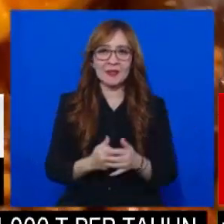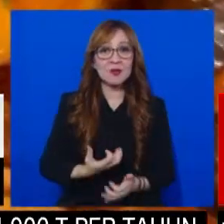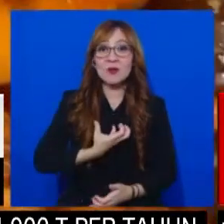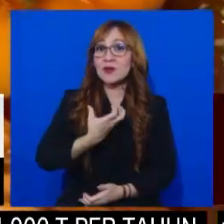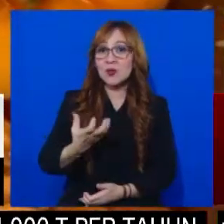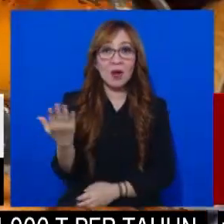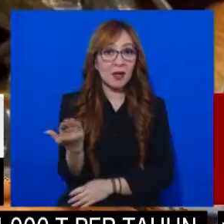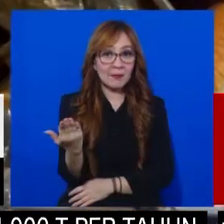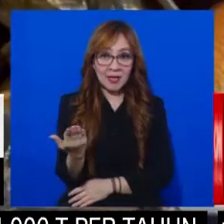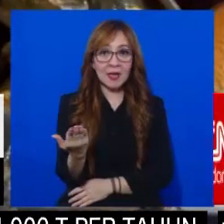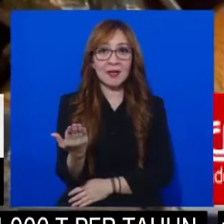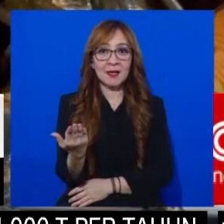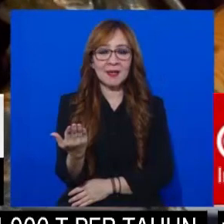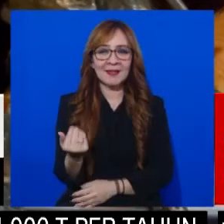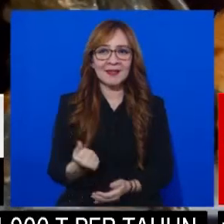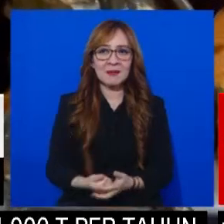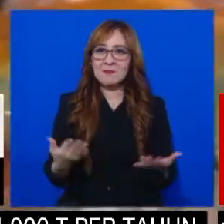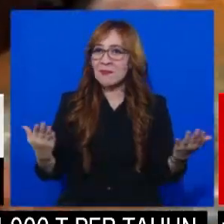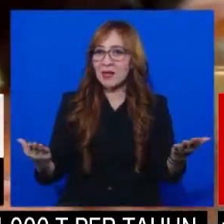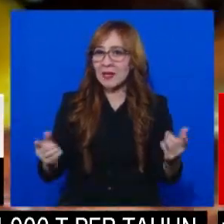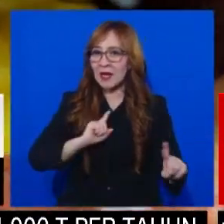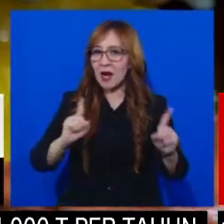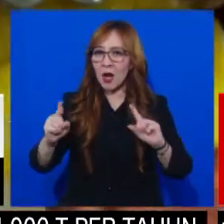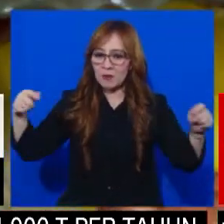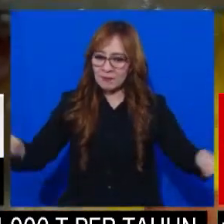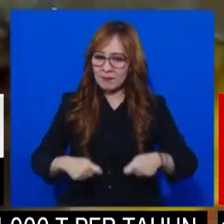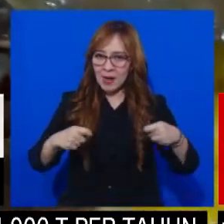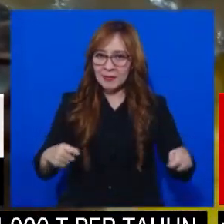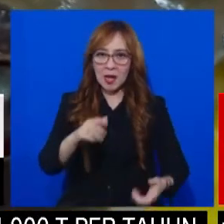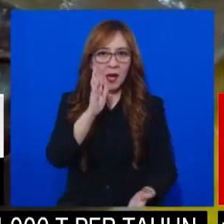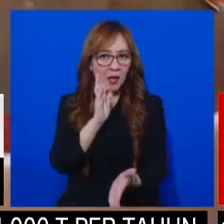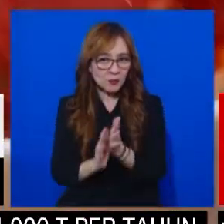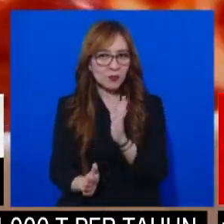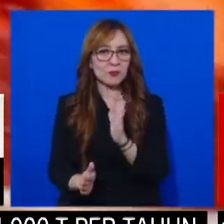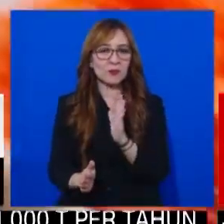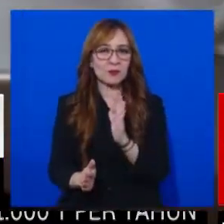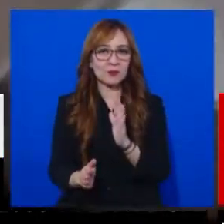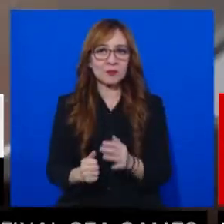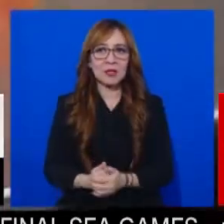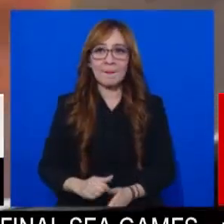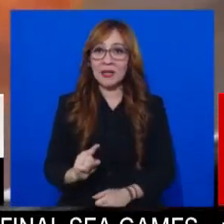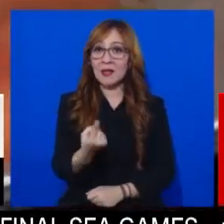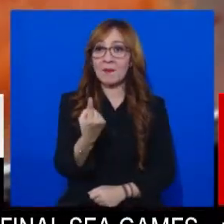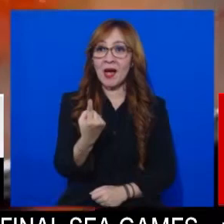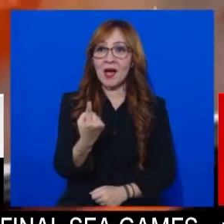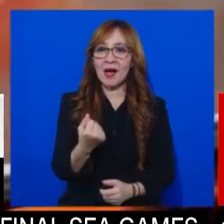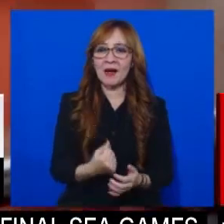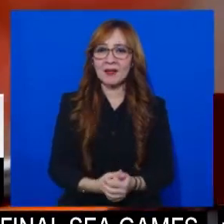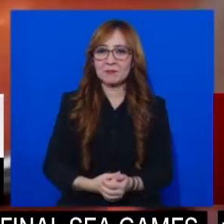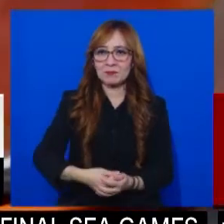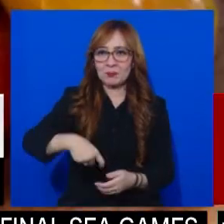mana? Gimana kalau memasaknya sekaligus dalam satu hidangan? Pertama, buat dulu